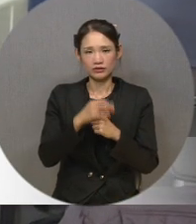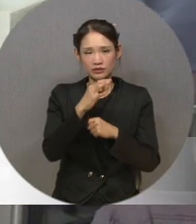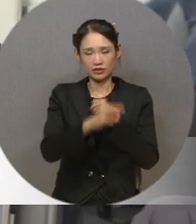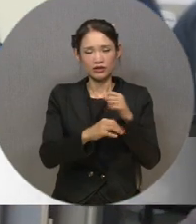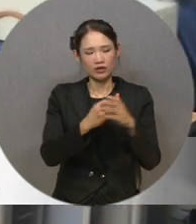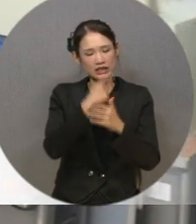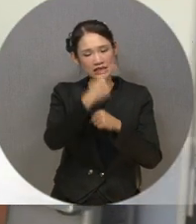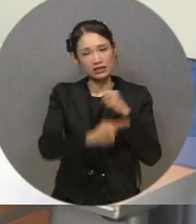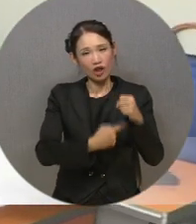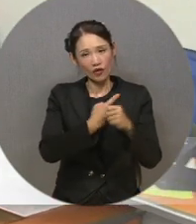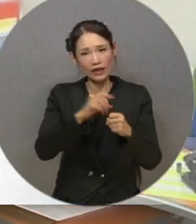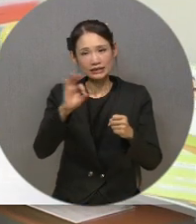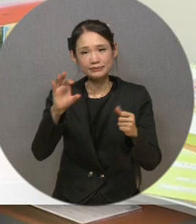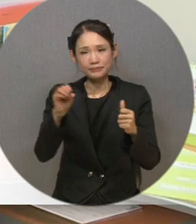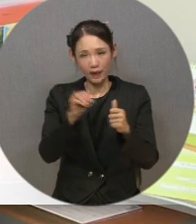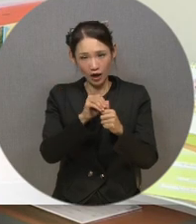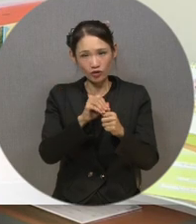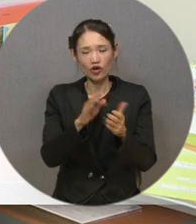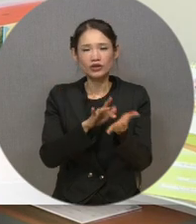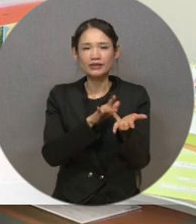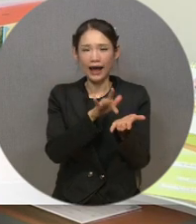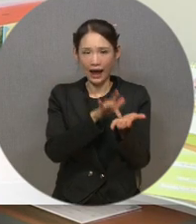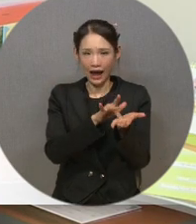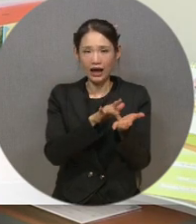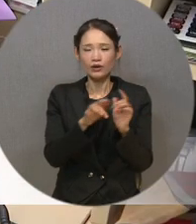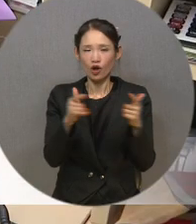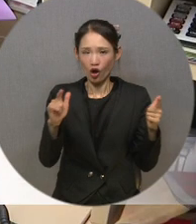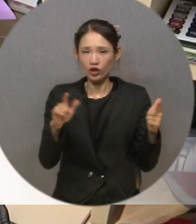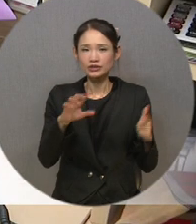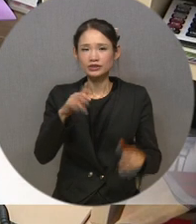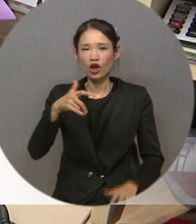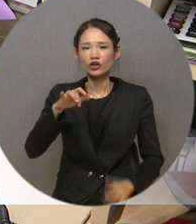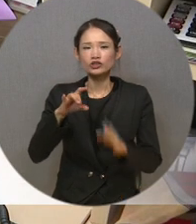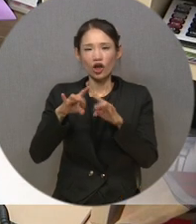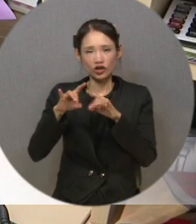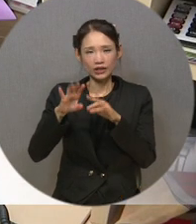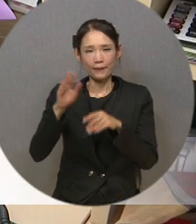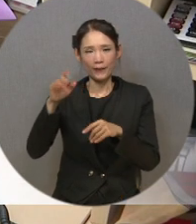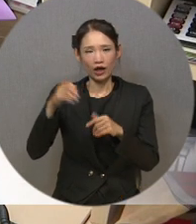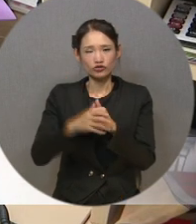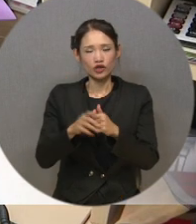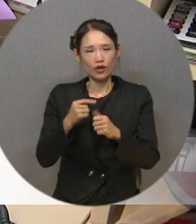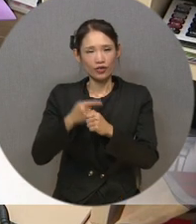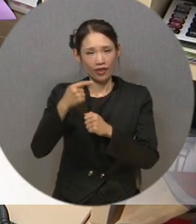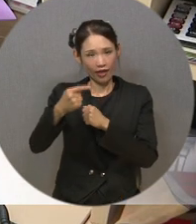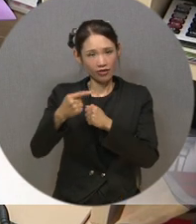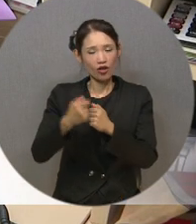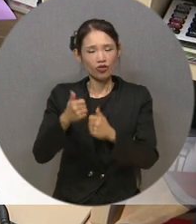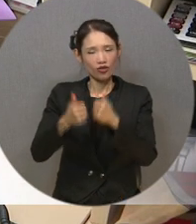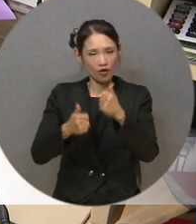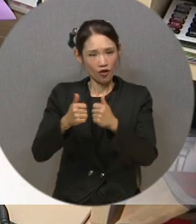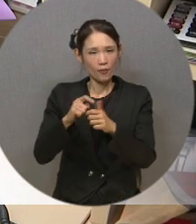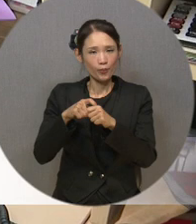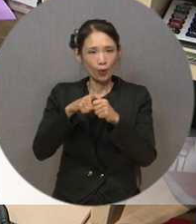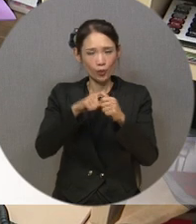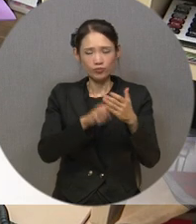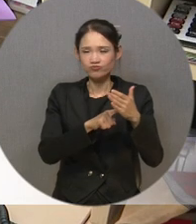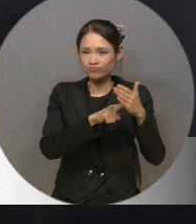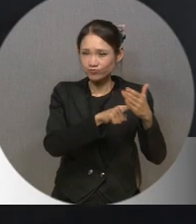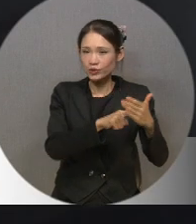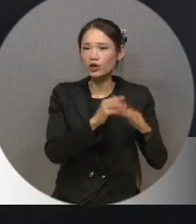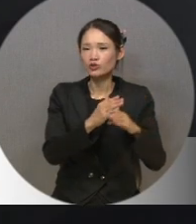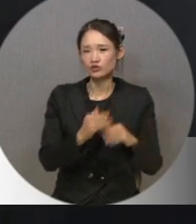원 정도의 진료비와 약제비 전자 바우처를 지급하는 시범 사업을 내년 하반기 진행 목표로 추진 중이라고